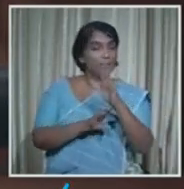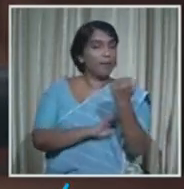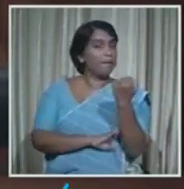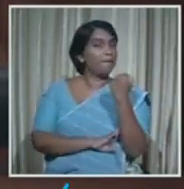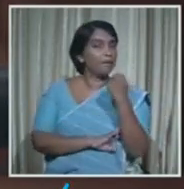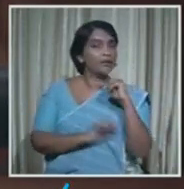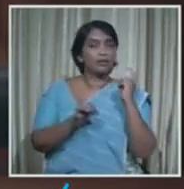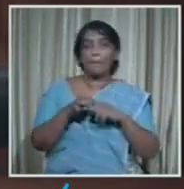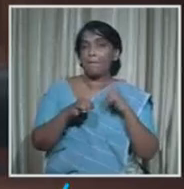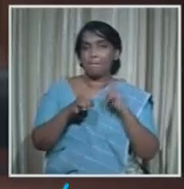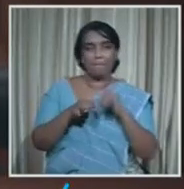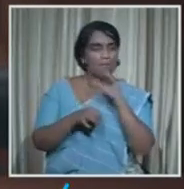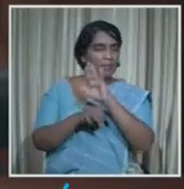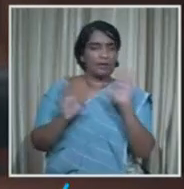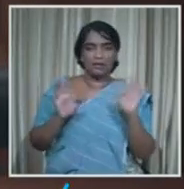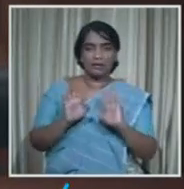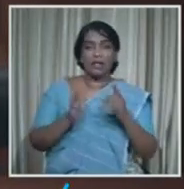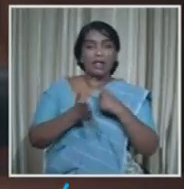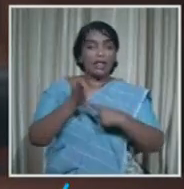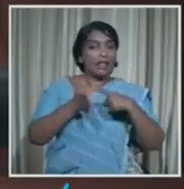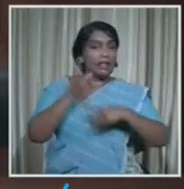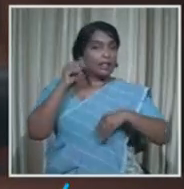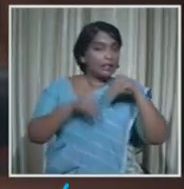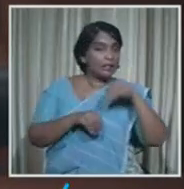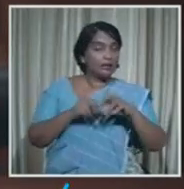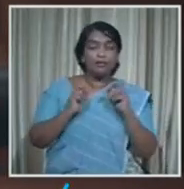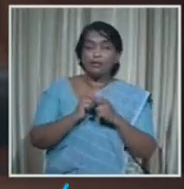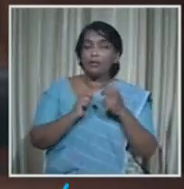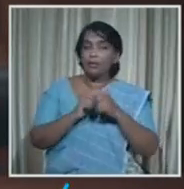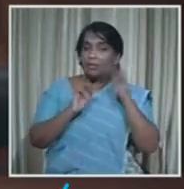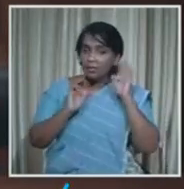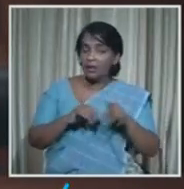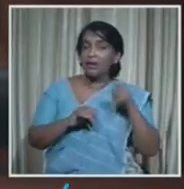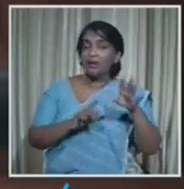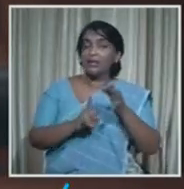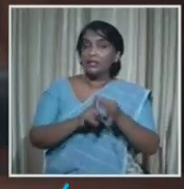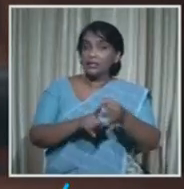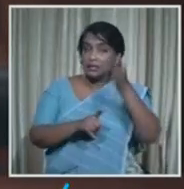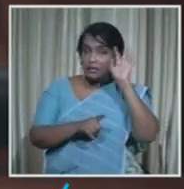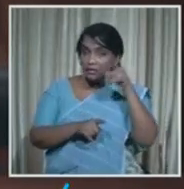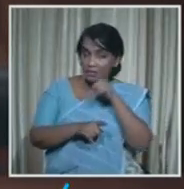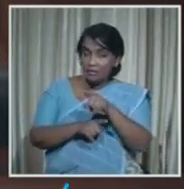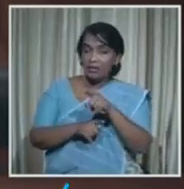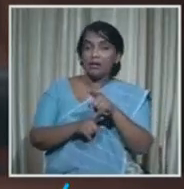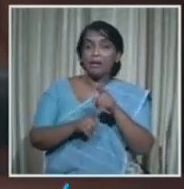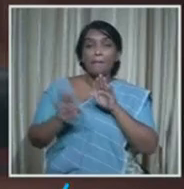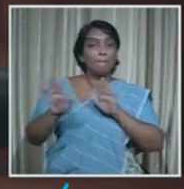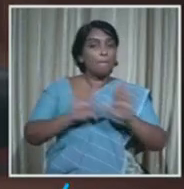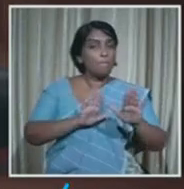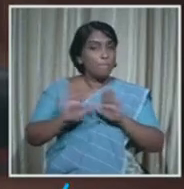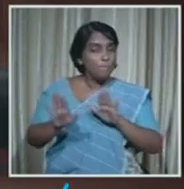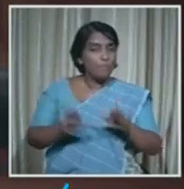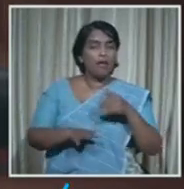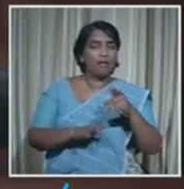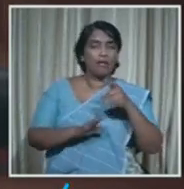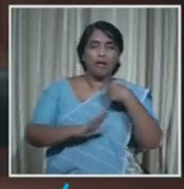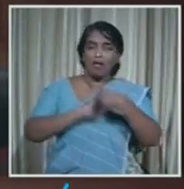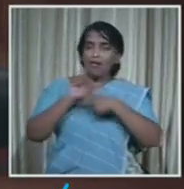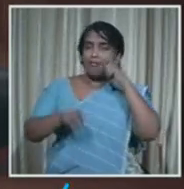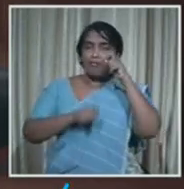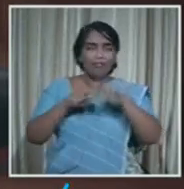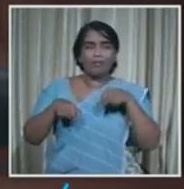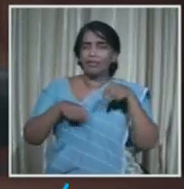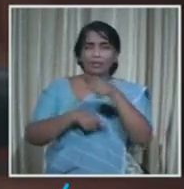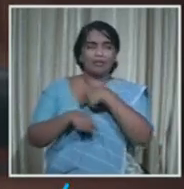පිළිබඳ ප්‍රශ්නයක් නෙවෙයි මේ දේශපාලන අර්බුදයේ මතුවී තිබෙන්නේ මේ ජනාධිපතිවරයාත් මේ පාලනයත් මේ රටේ පුරවැසියන්